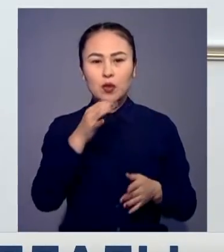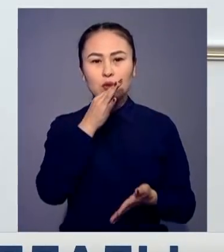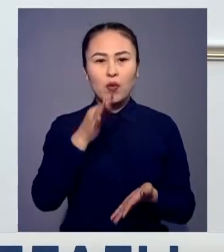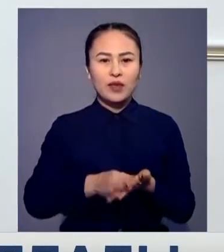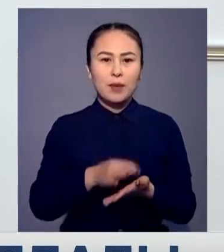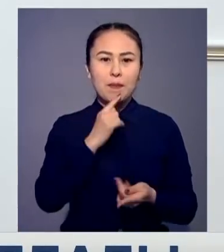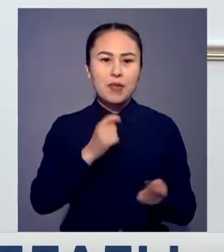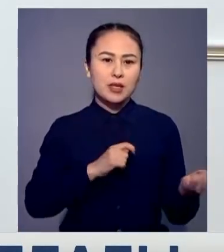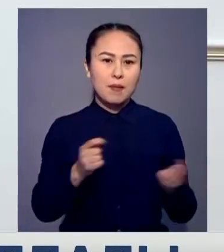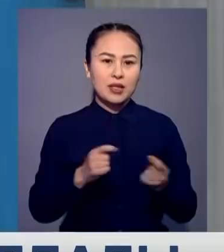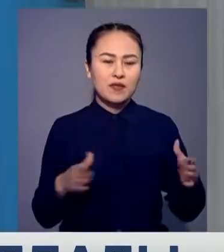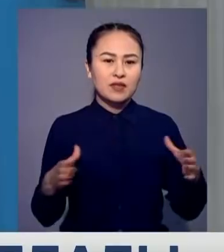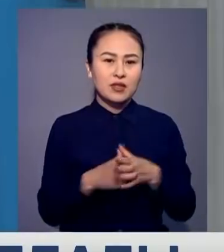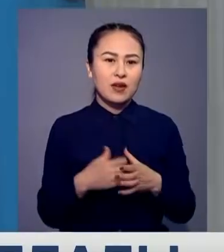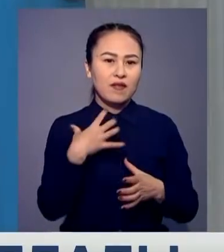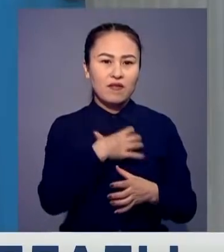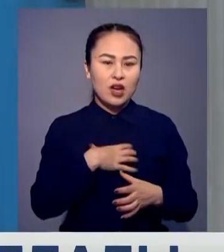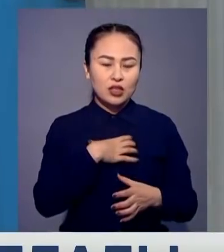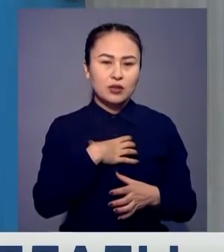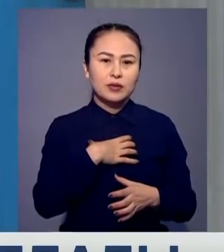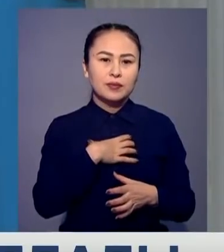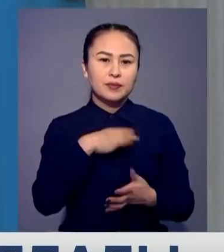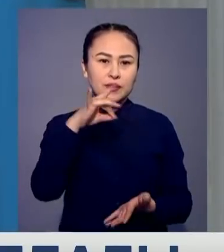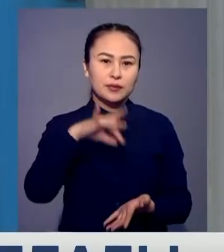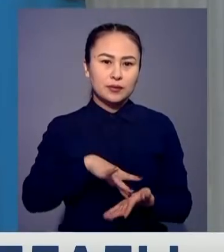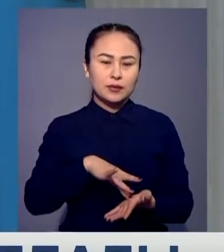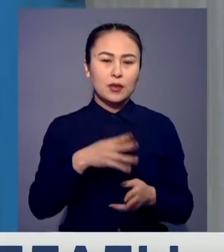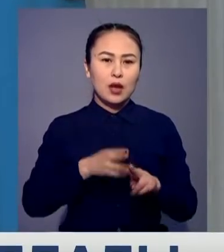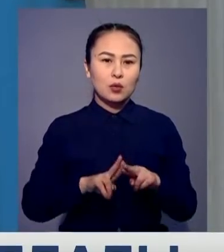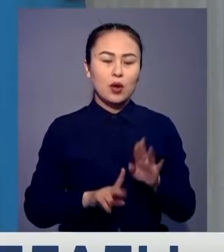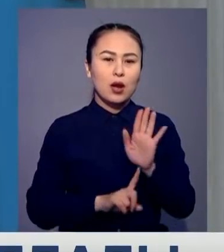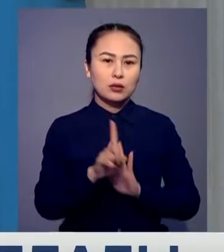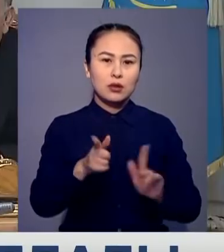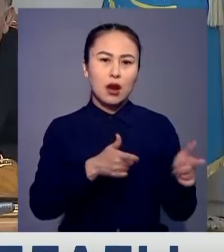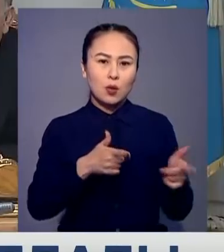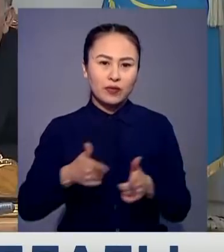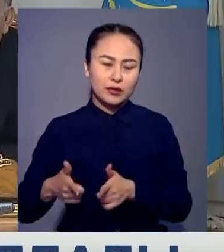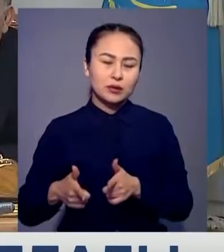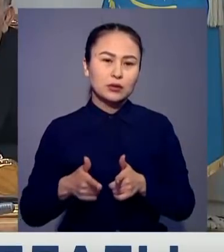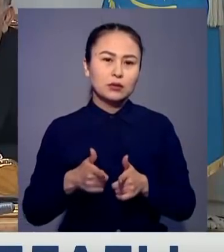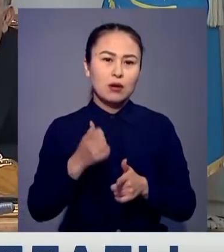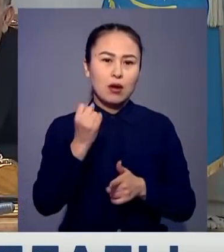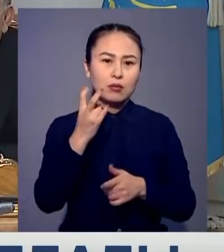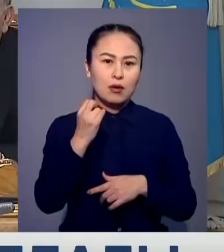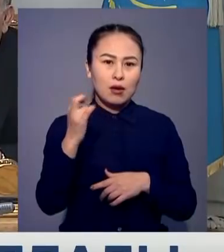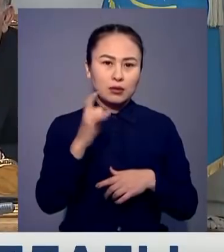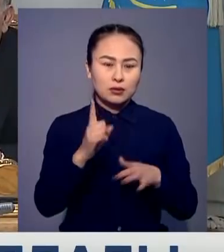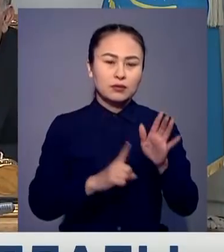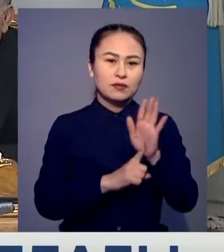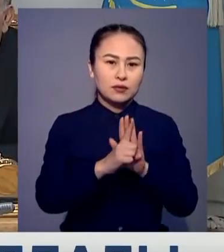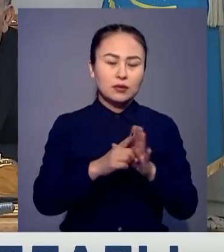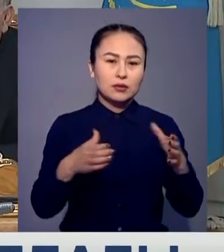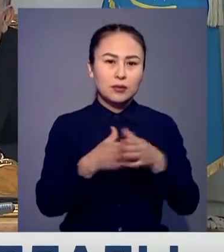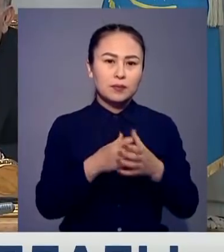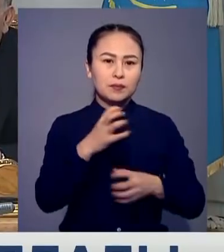безопасности является аналитическим центром, который готовит руководство, анализы текущей ситуации в